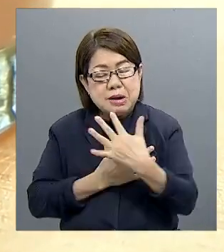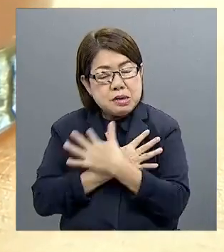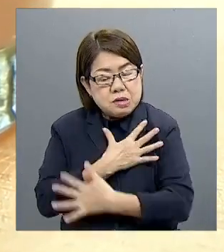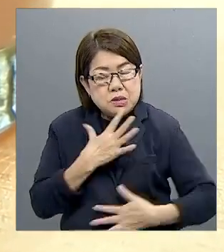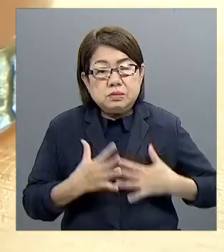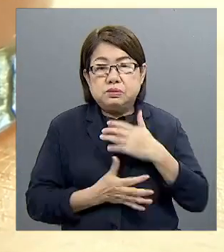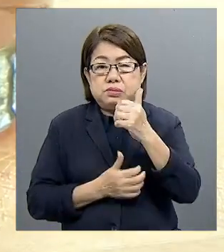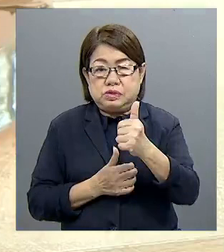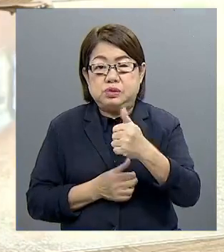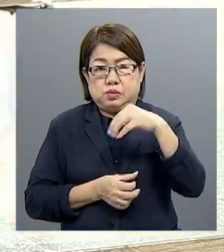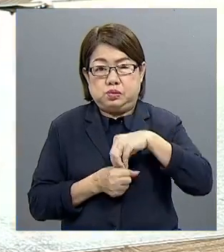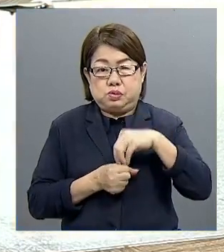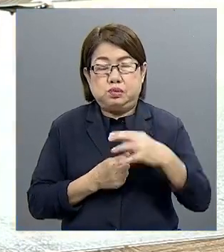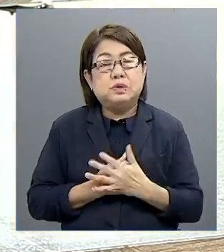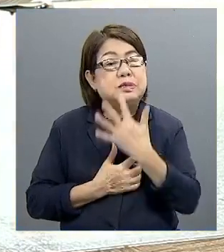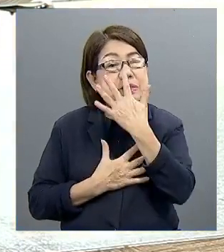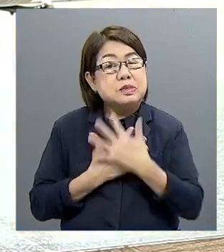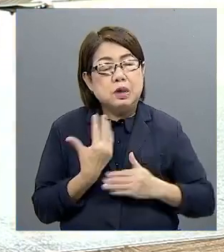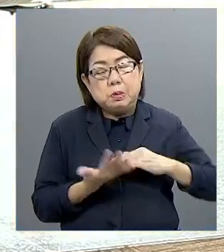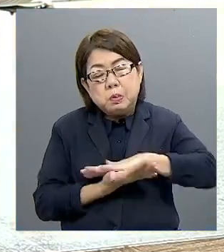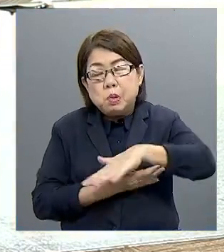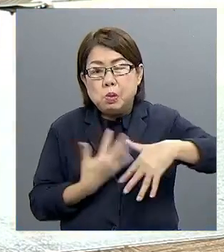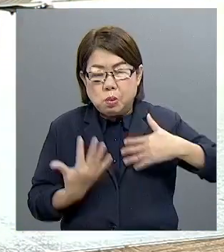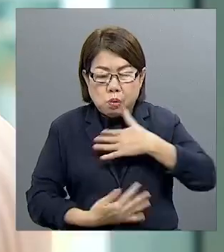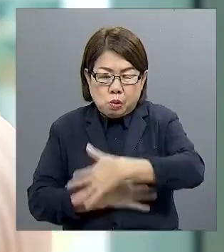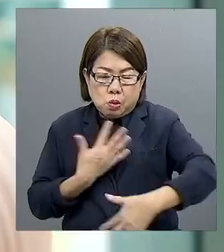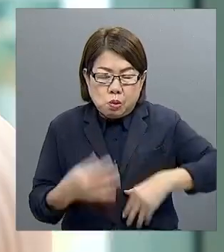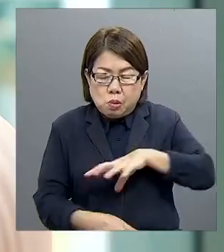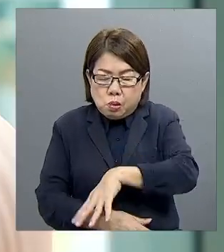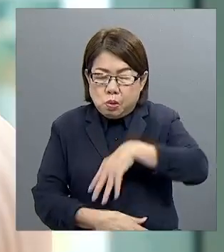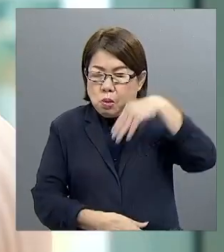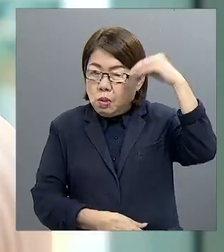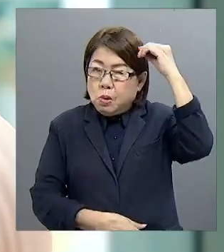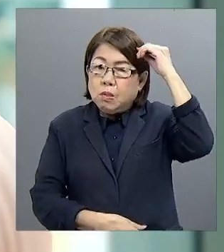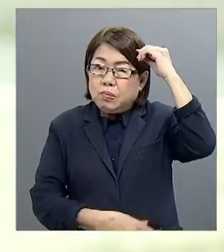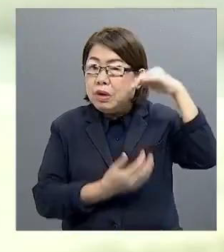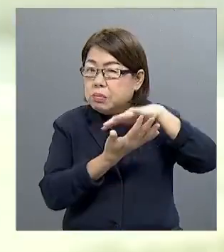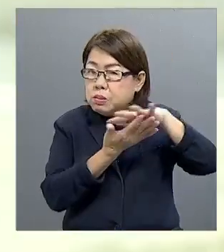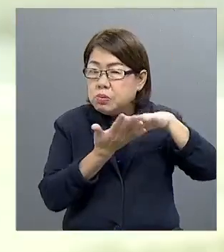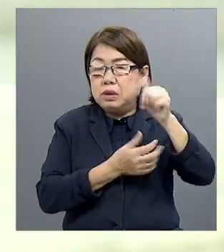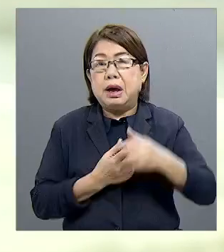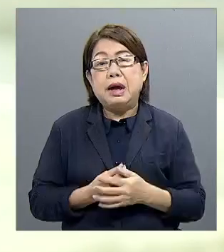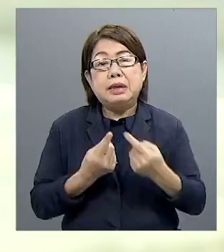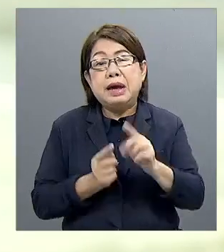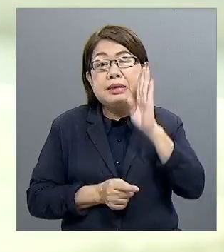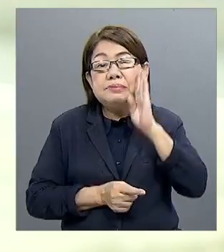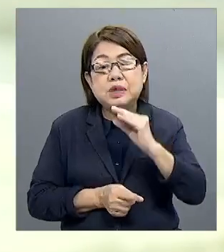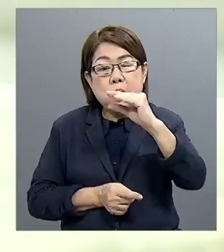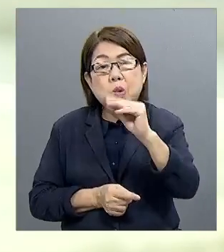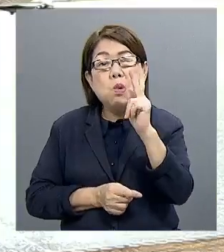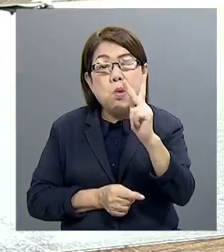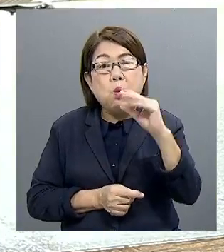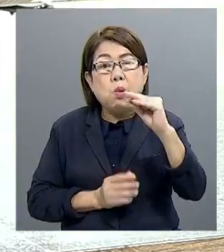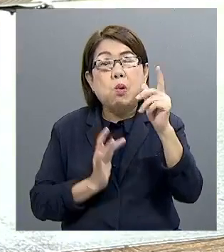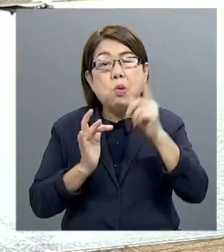ในเรื่องการไหลเวียนเลือดช่วยหลอดเลือดช่วยไปจนถึงสมองเลยครับ แต่ว่าต้องเป็นโกโก้ที่ไม่ใส่น้ำตาลด้วยไหมคะเพราะว่าเวล